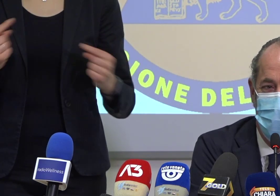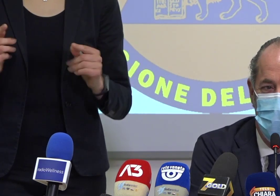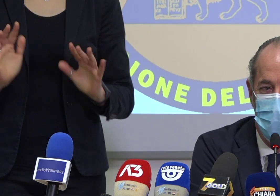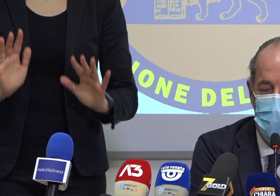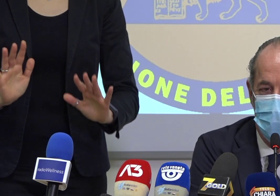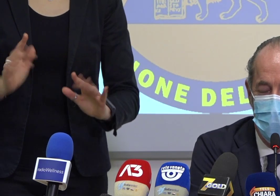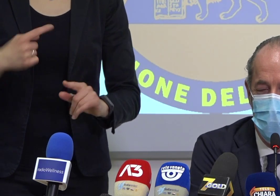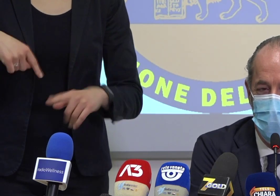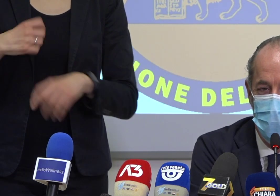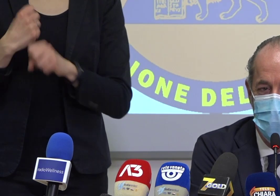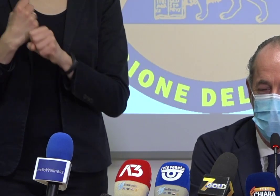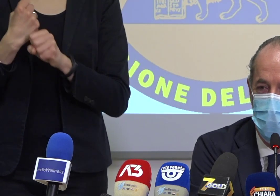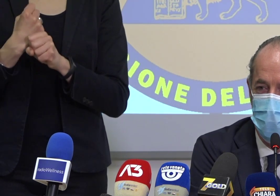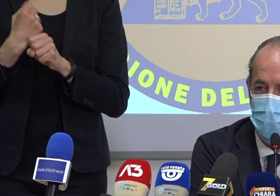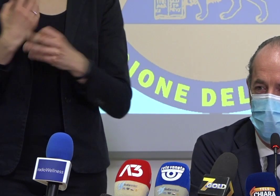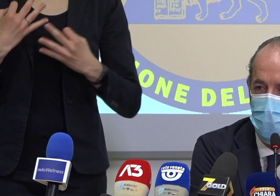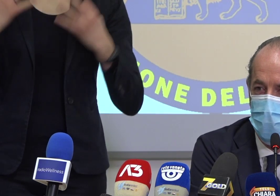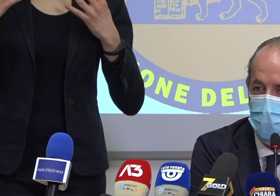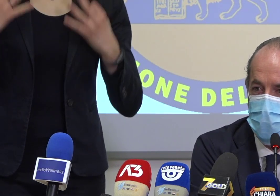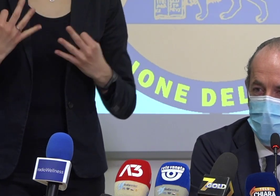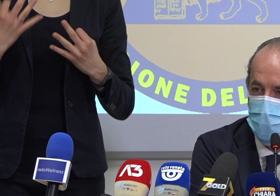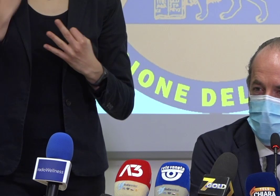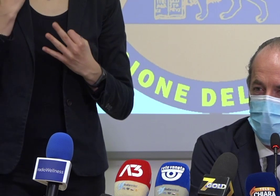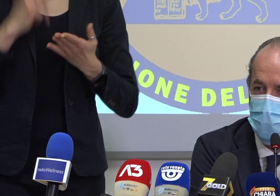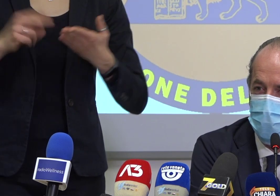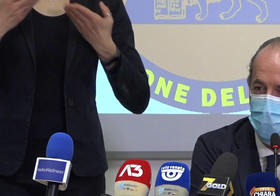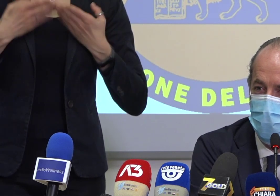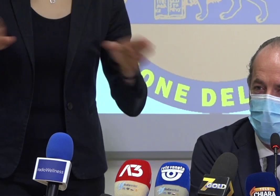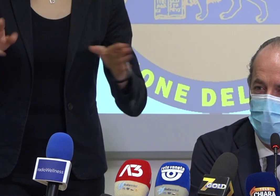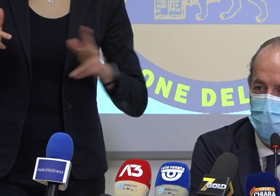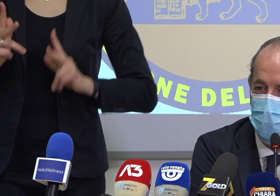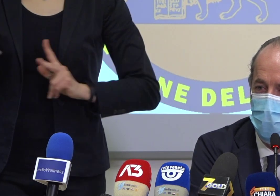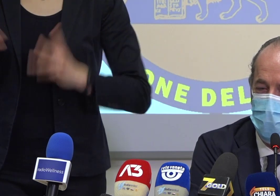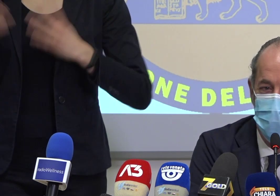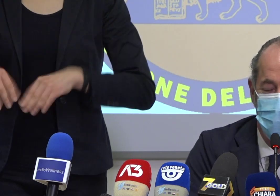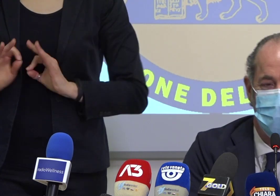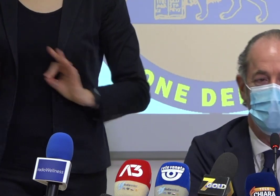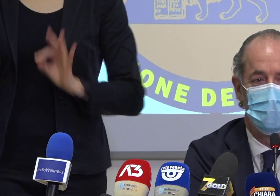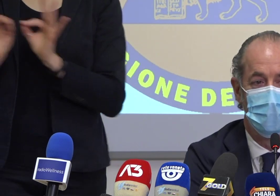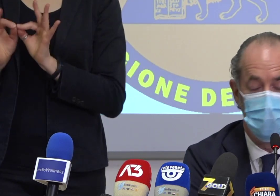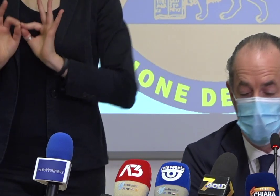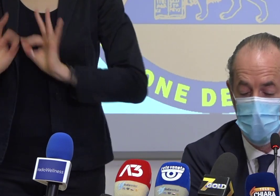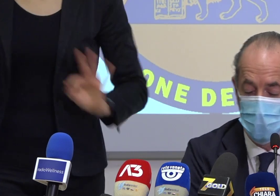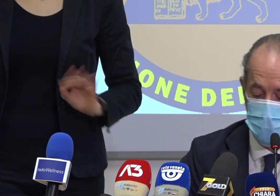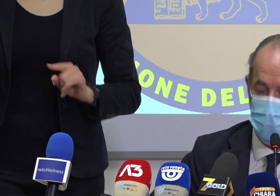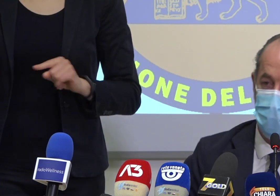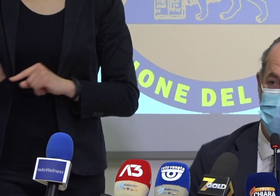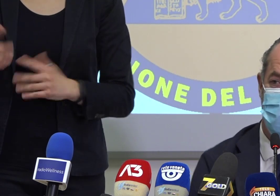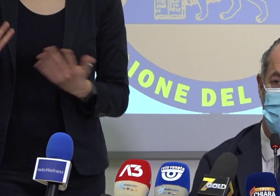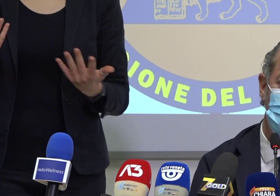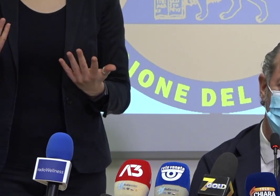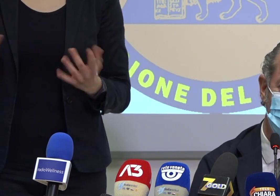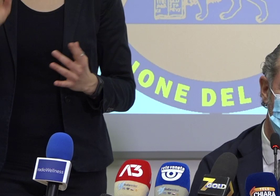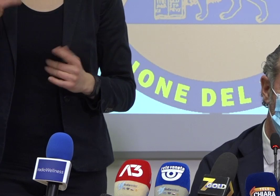Tant'è vero che abbiamo lavorato anche con convinzione per poterle riaprire, c'è il piano trasporti, c'è tutto, abbiamo fatto gli accordi, tutto. Il problema è che se